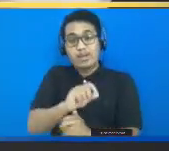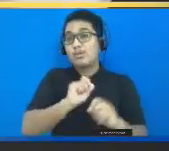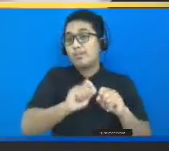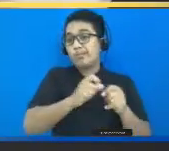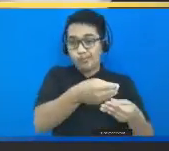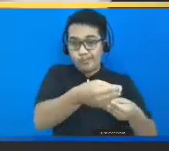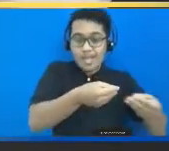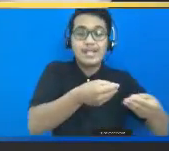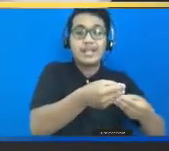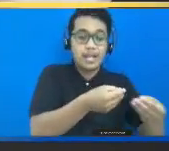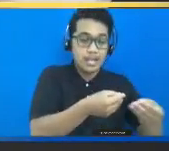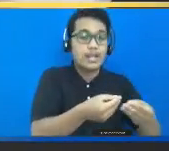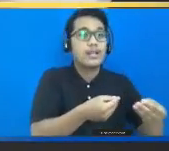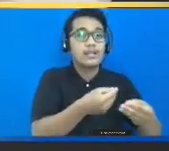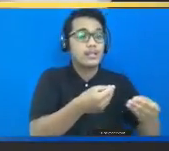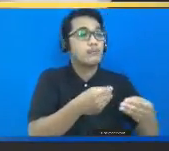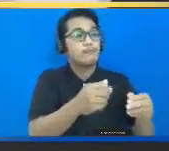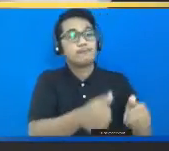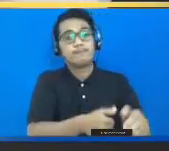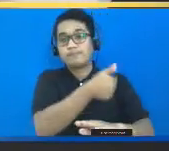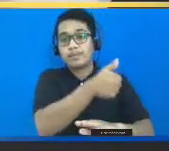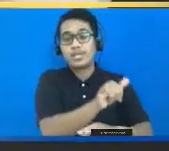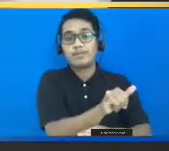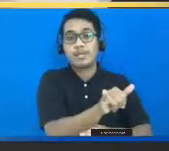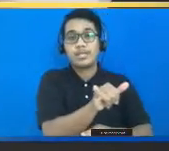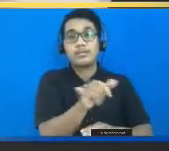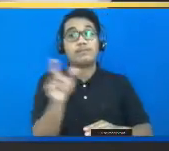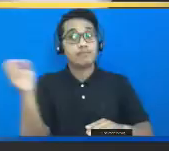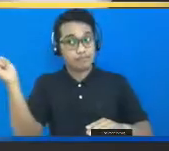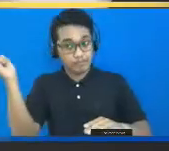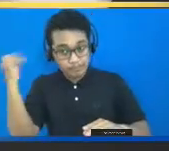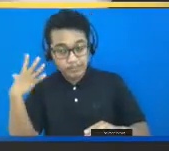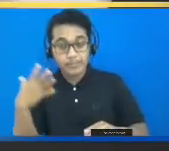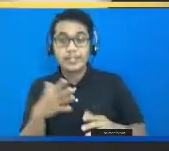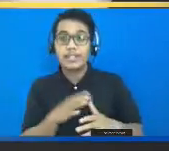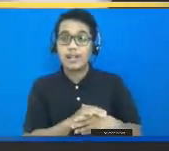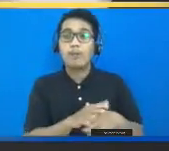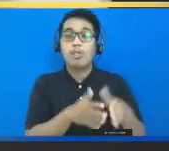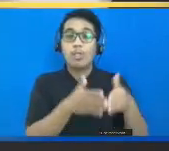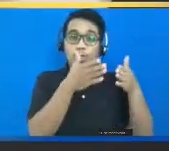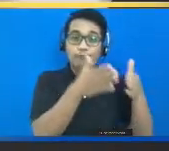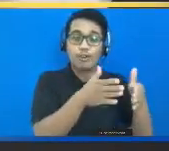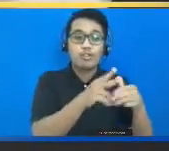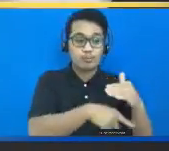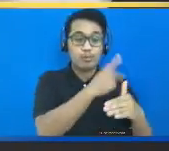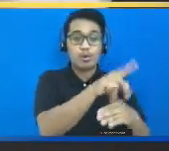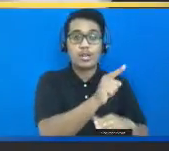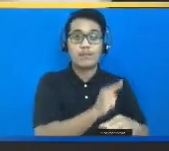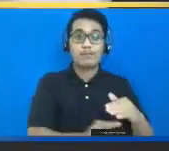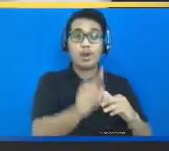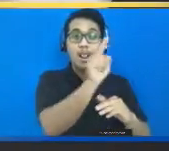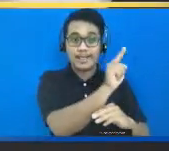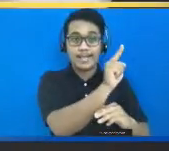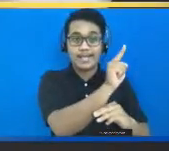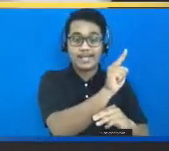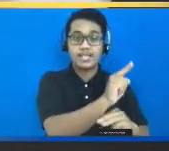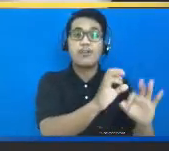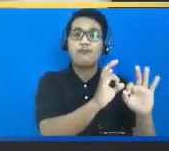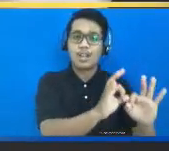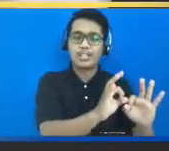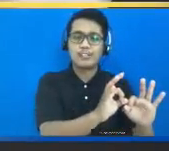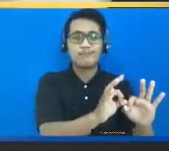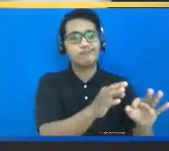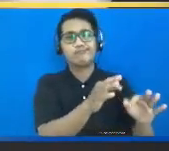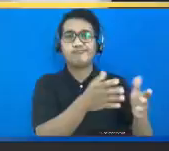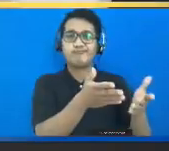belanja dengan record yang lebih baik tadi disampaikan seperti itu ya fokus pada program prioritas efektif efisien